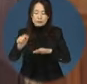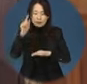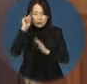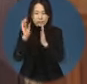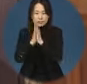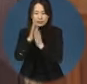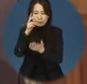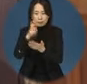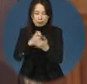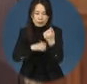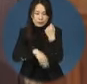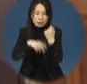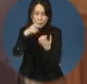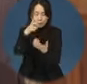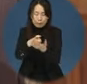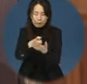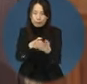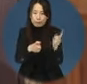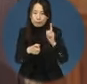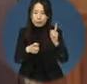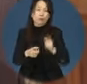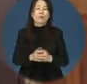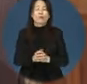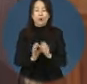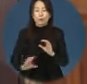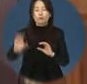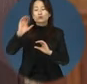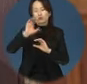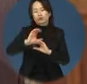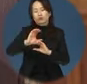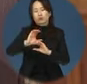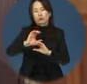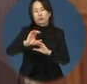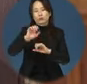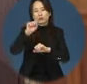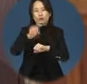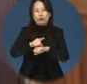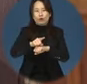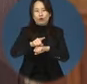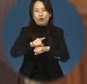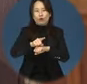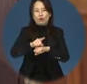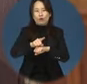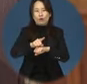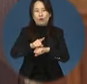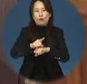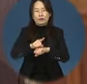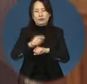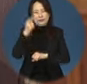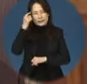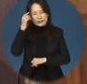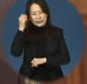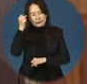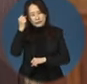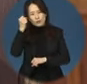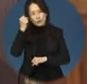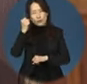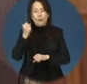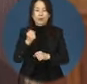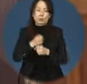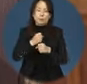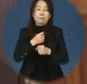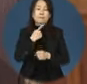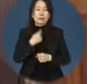기본원칙으로 하나가 보충 3원칙을 규정했습니다 5 충성의 원칙입니다 예 그럼 뭐냐면 이